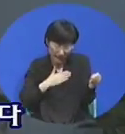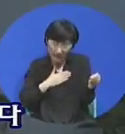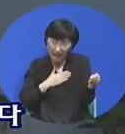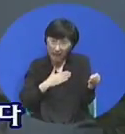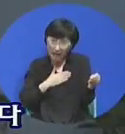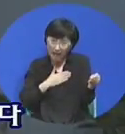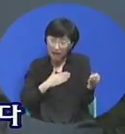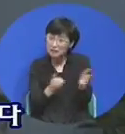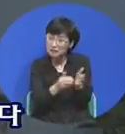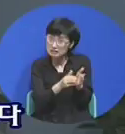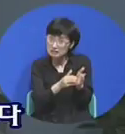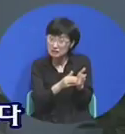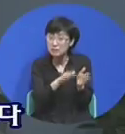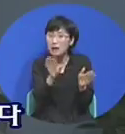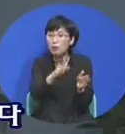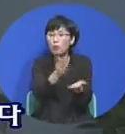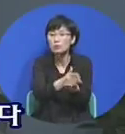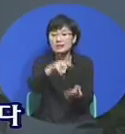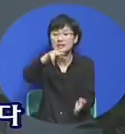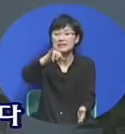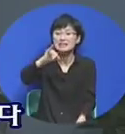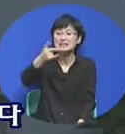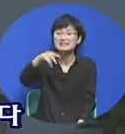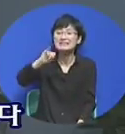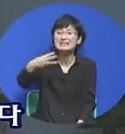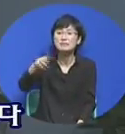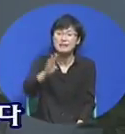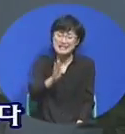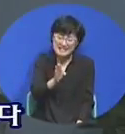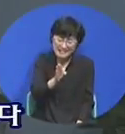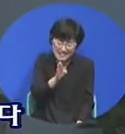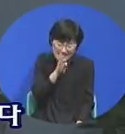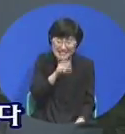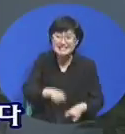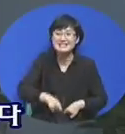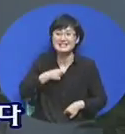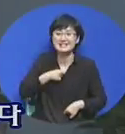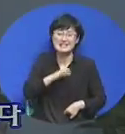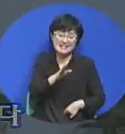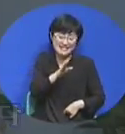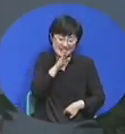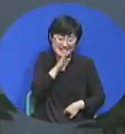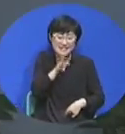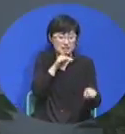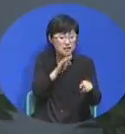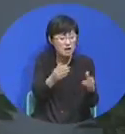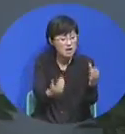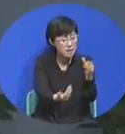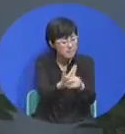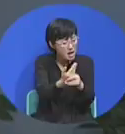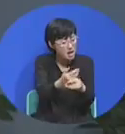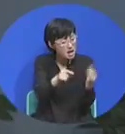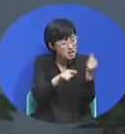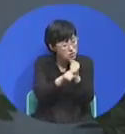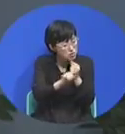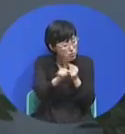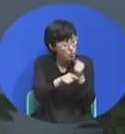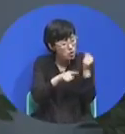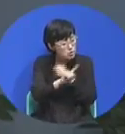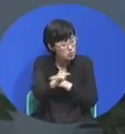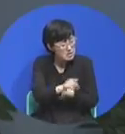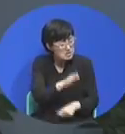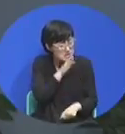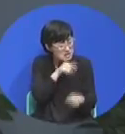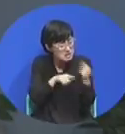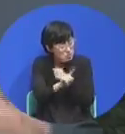leader. 진실을 알아야 돼. You must see the truth 진짜 behind 진짜 사실을 알아야 된다 이 말이에요. In other words, the true fact behind all of it. 그래야 지도자가 될 수 있는 겁니다. Only then can you